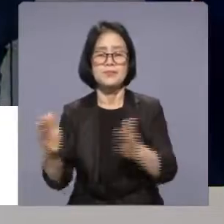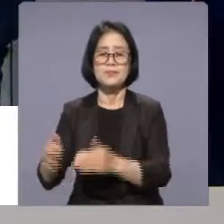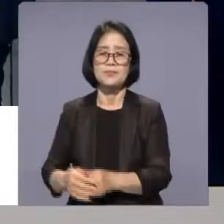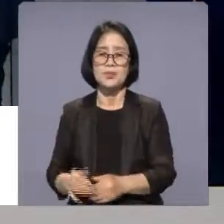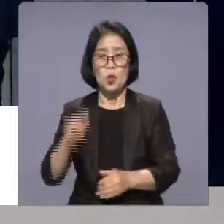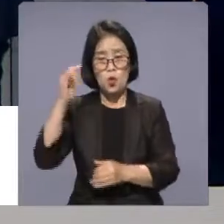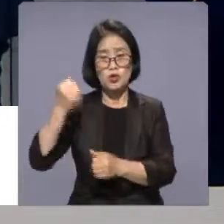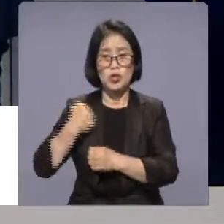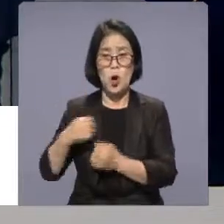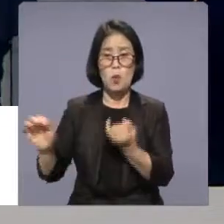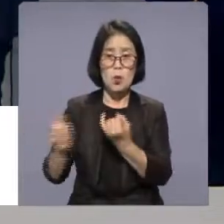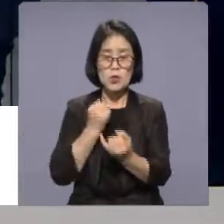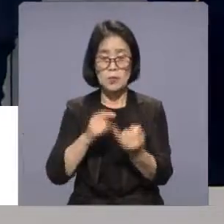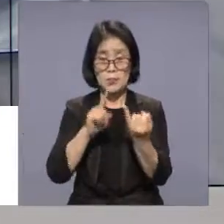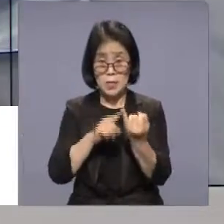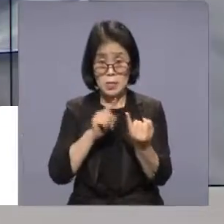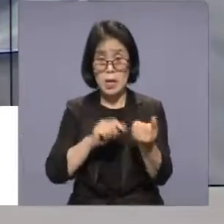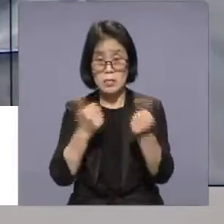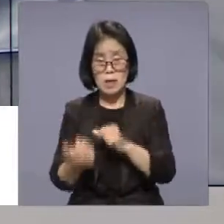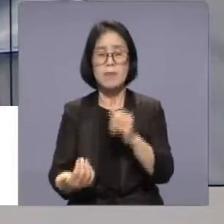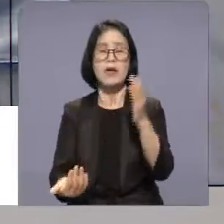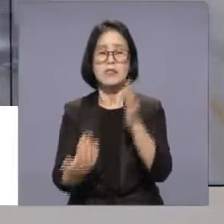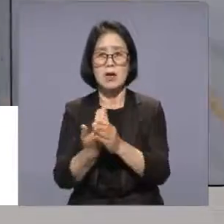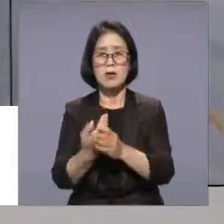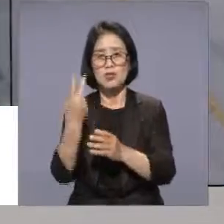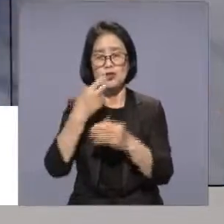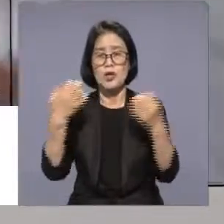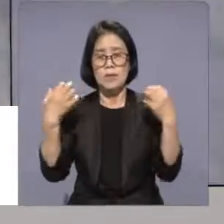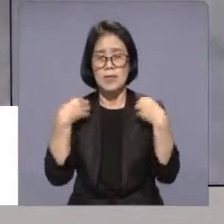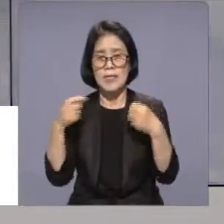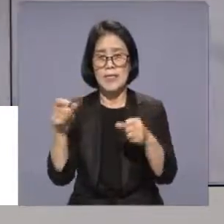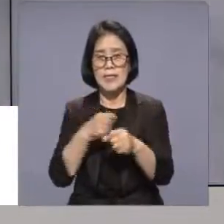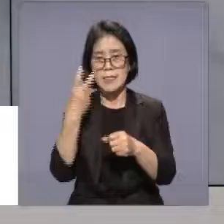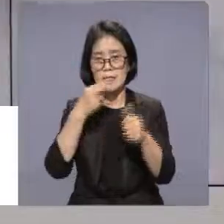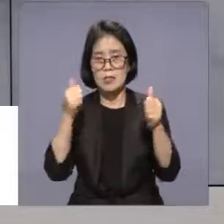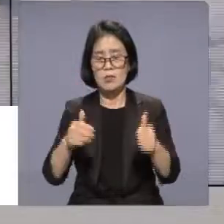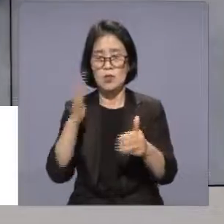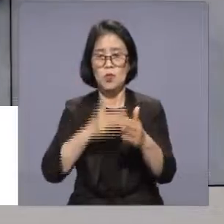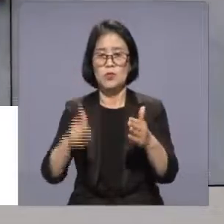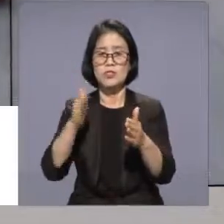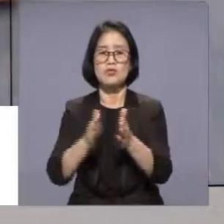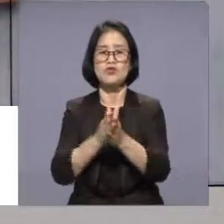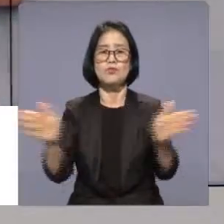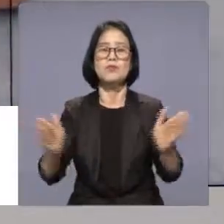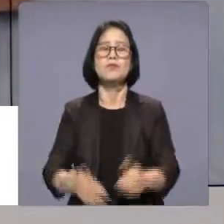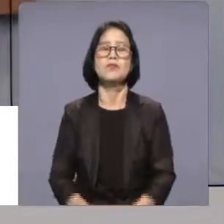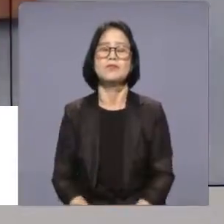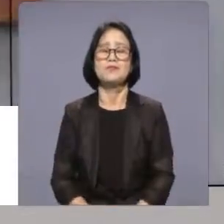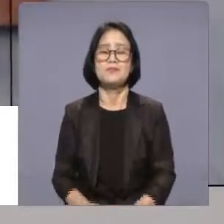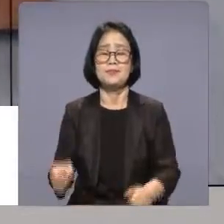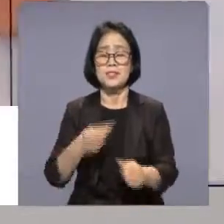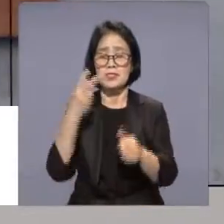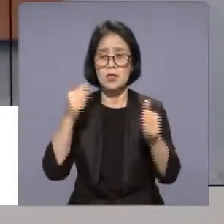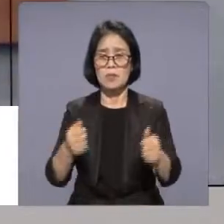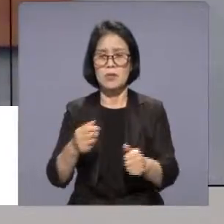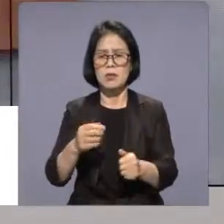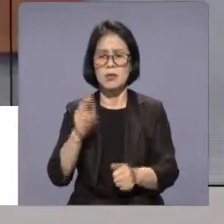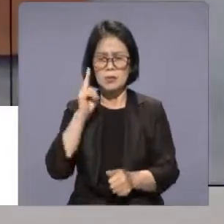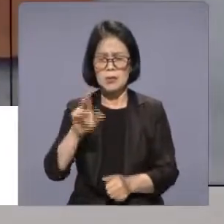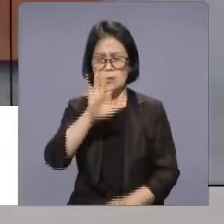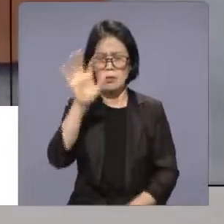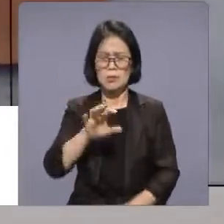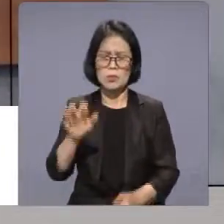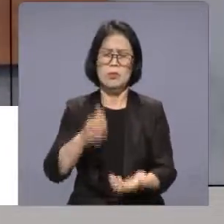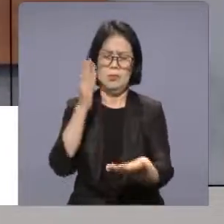공군 성폭력 피해자 고 이해람 중사 사망 사건 수사를 맡은 특검팀이 공식 출범했습니다. 특검은 비극이 되풀이되지